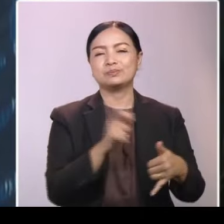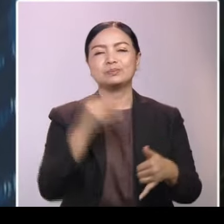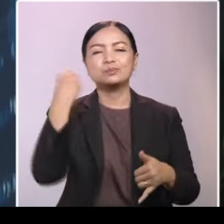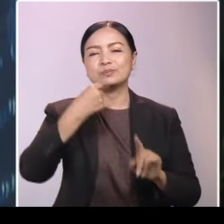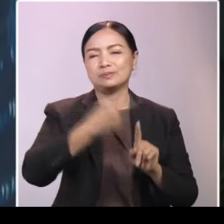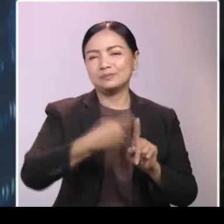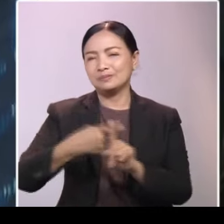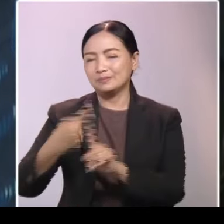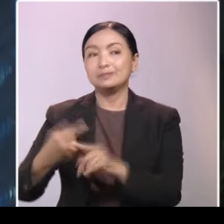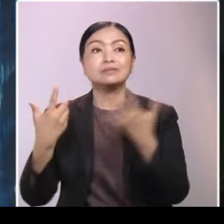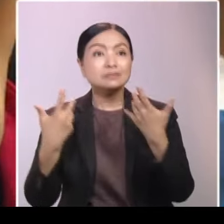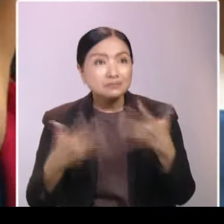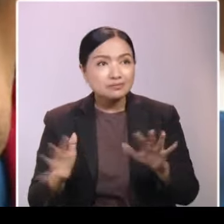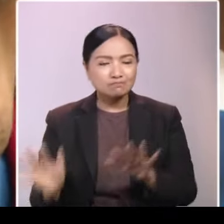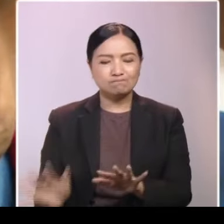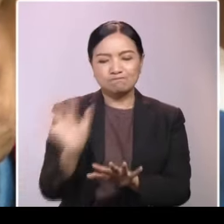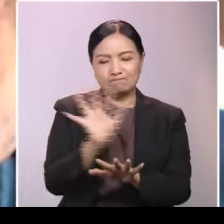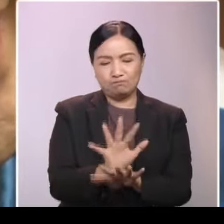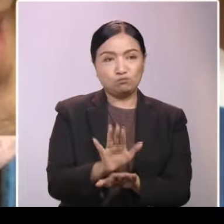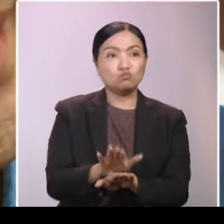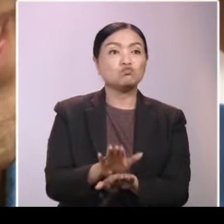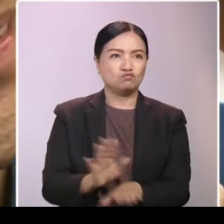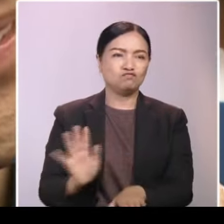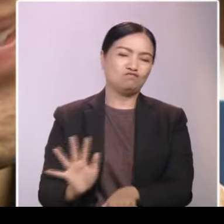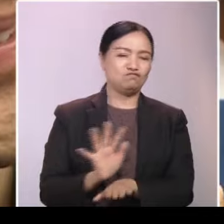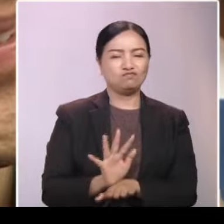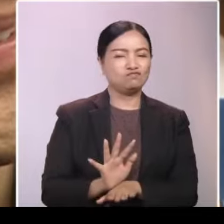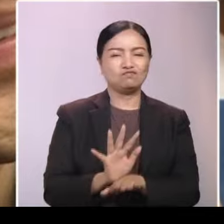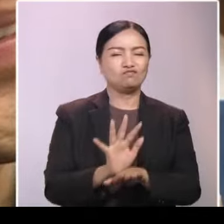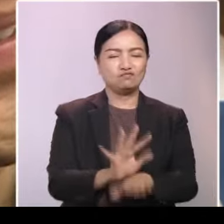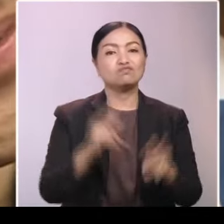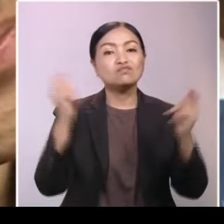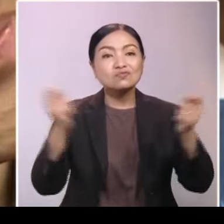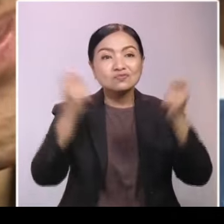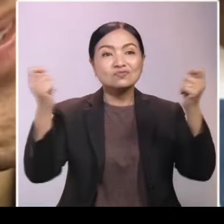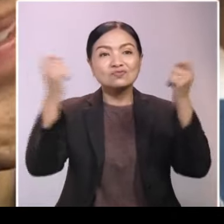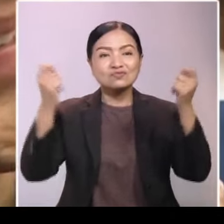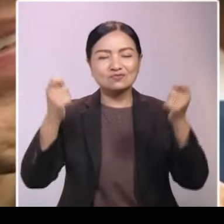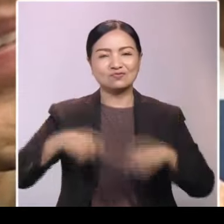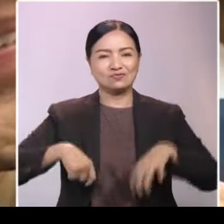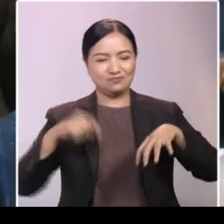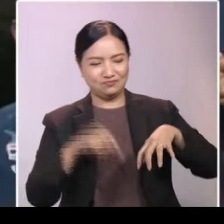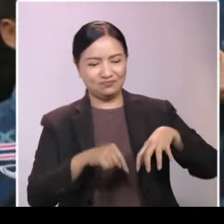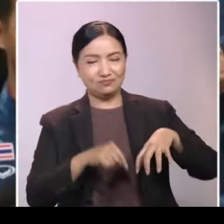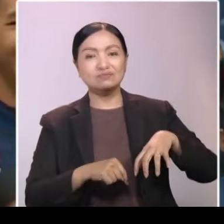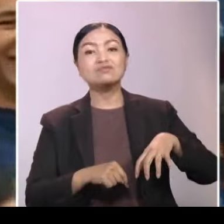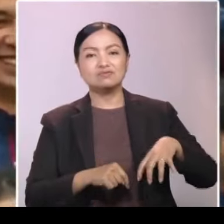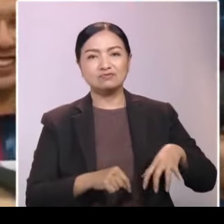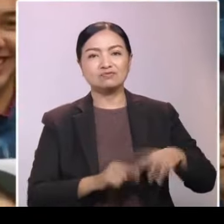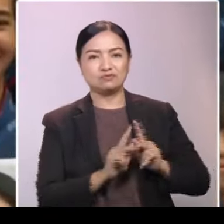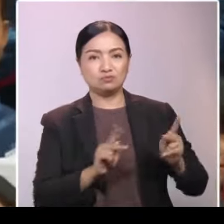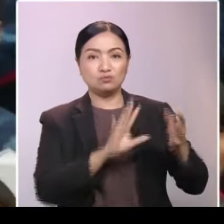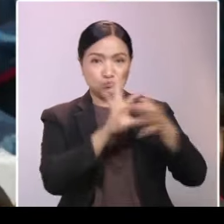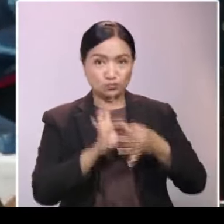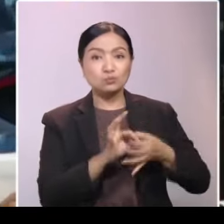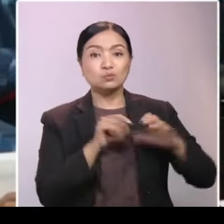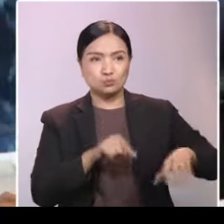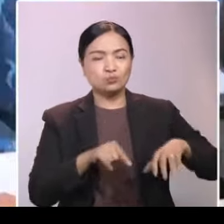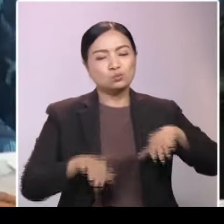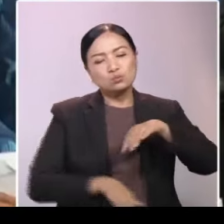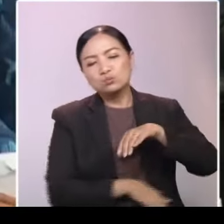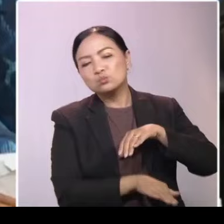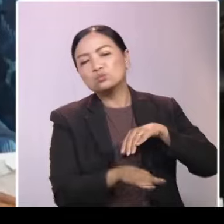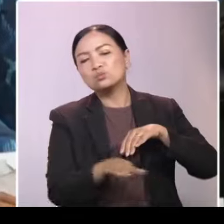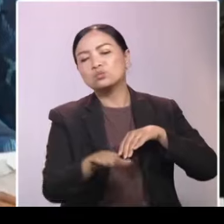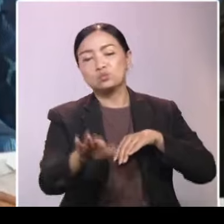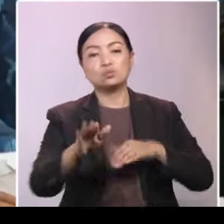าทุกคนได้ขึ้นขบวนรถ2ชั้นนะครับเปิดหลังคาเพื่อแห่ฉลองชัยออกจากสำนักงานคณะกรรมการโอลิมปิกแห่งประเทศไทยนะครับเ